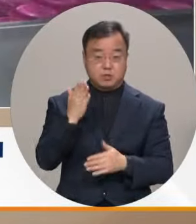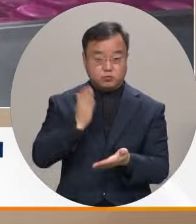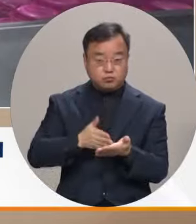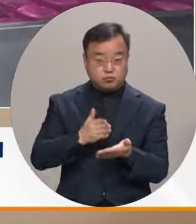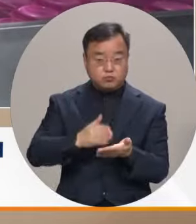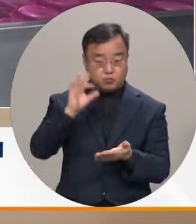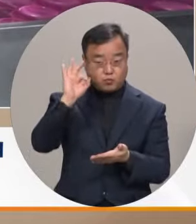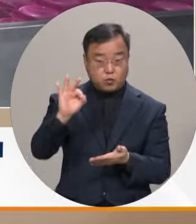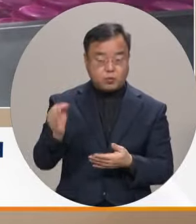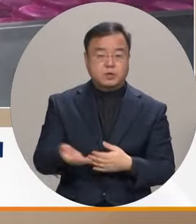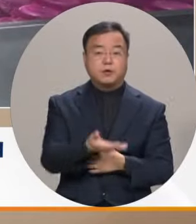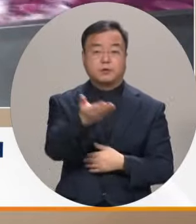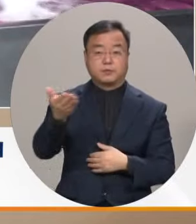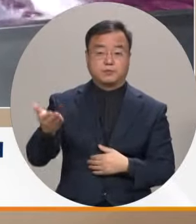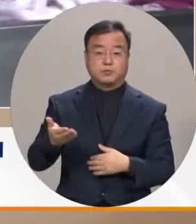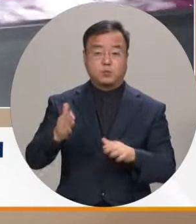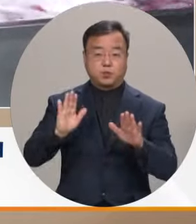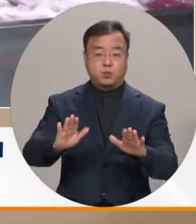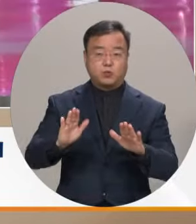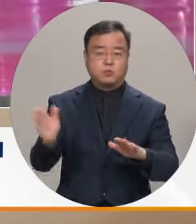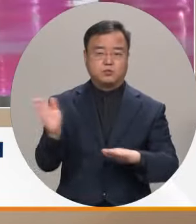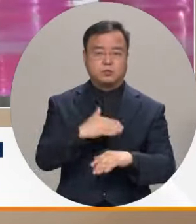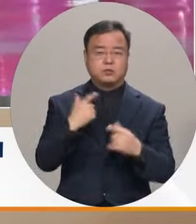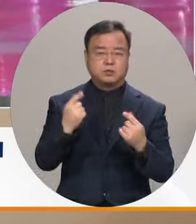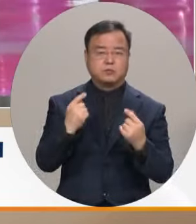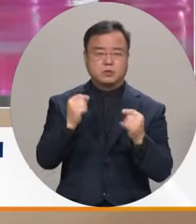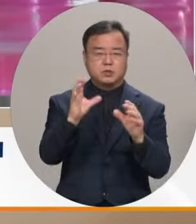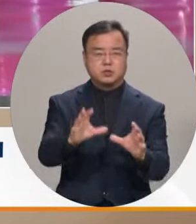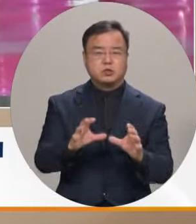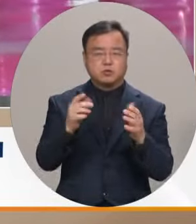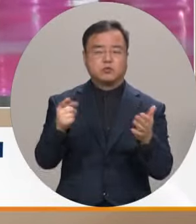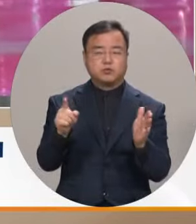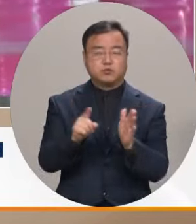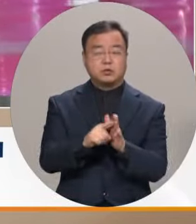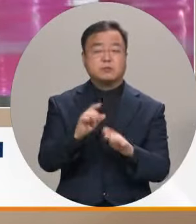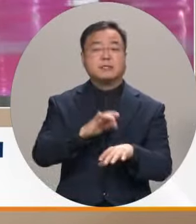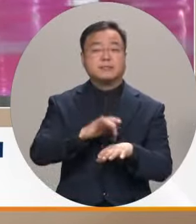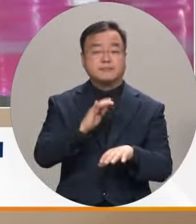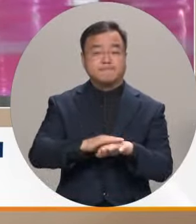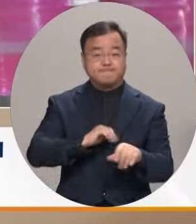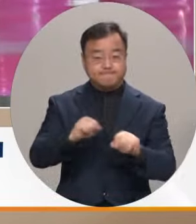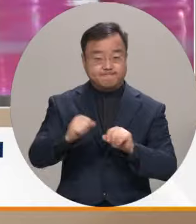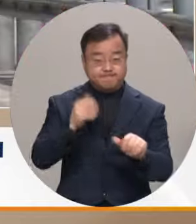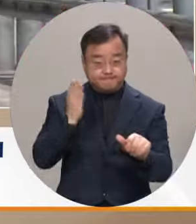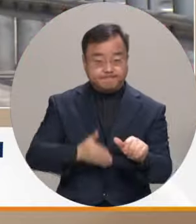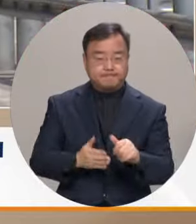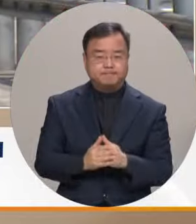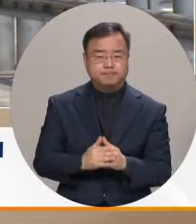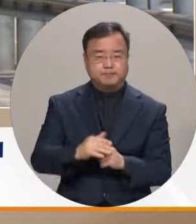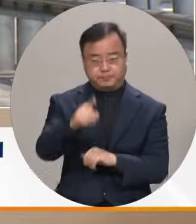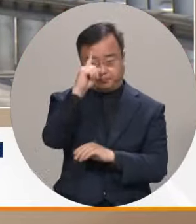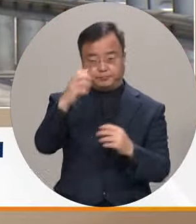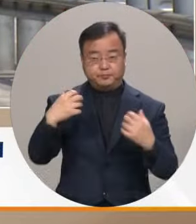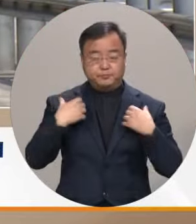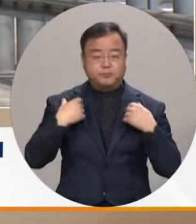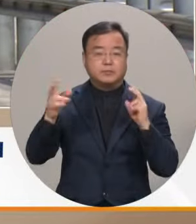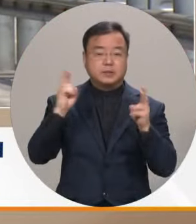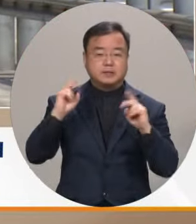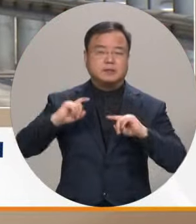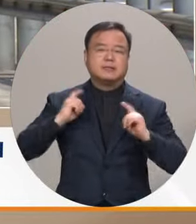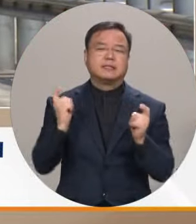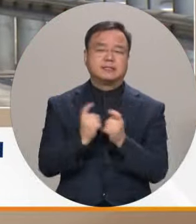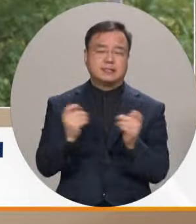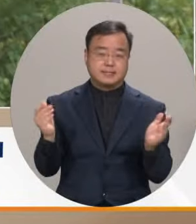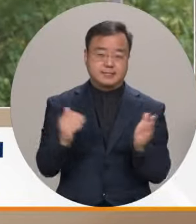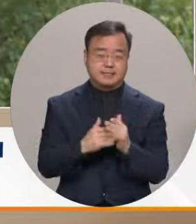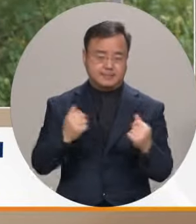여러분 오늘부터 이러한 지구를 위한 습관을 실천해 보셨으면 좋겠습니다 정부 기업 개인이 함께